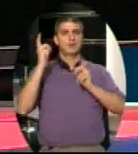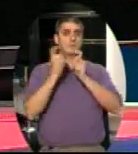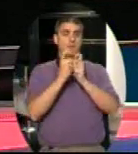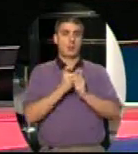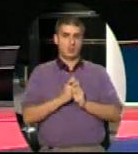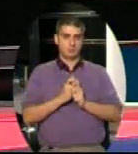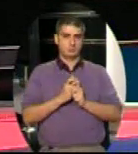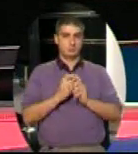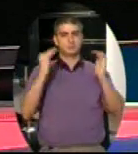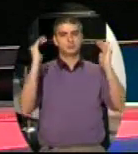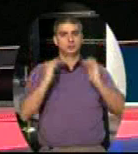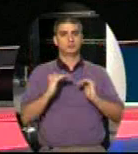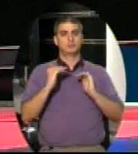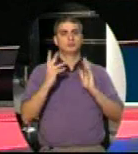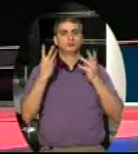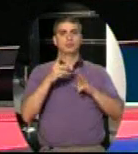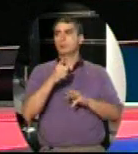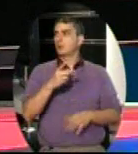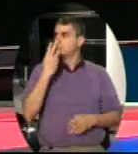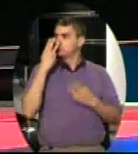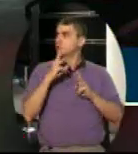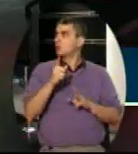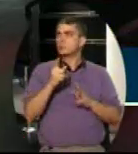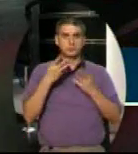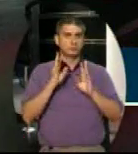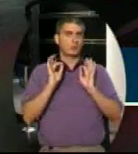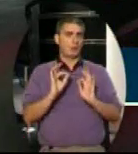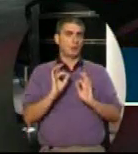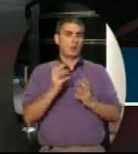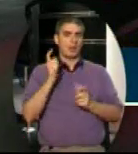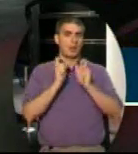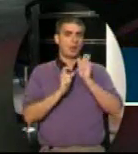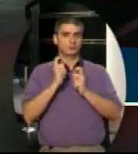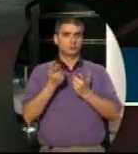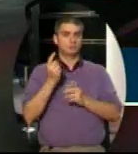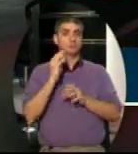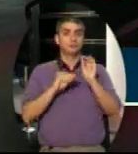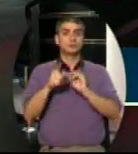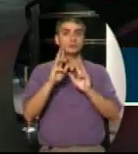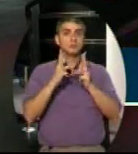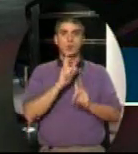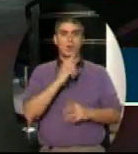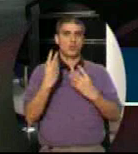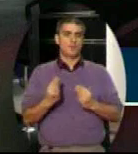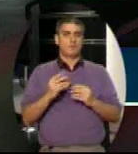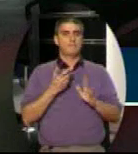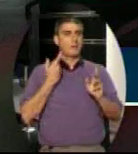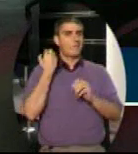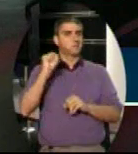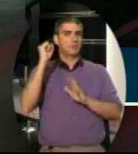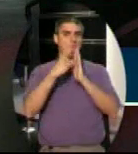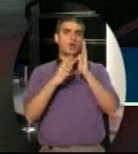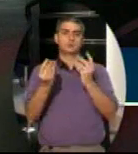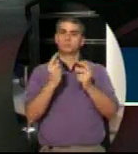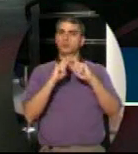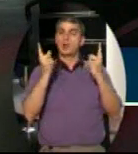מפלגות יורדות מהשיטה הזאת. זה עדיין לא אומר שהשיטה... השיטה עצמה היא שיטה כשרה. זה שאנשים עושים בשימוש פסול ועוברים על החוק, זה דבר